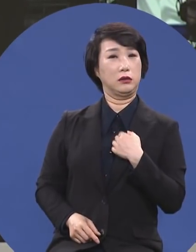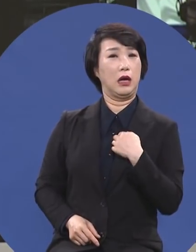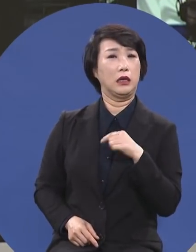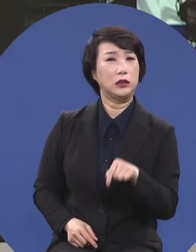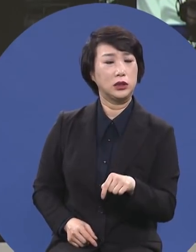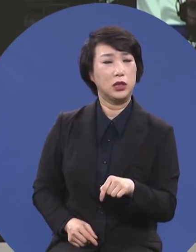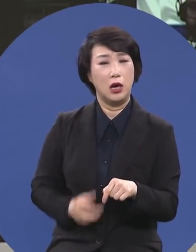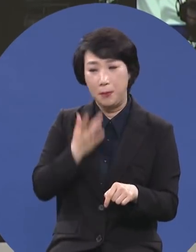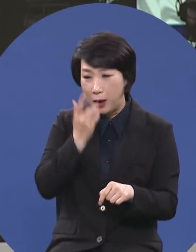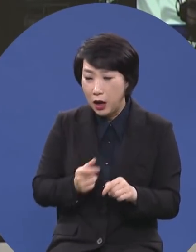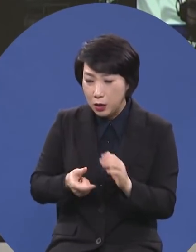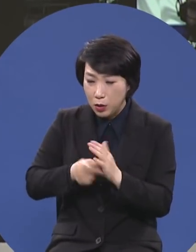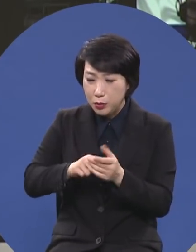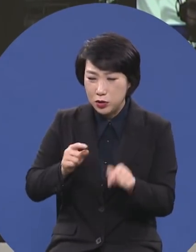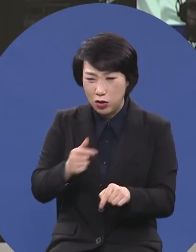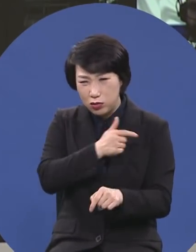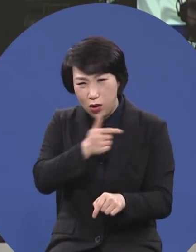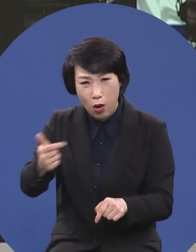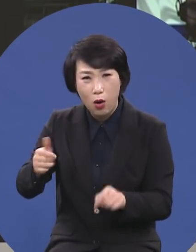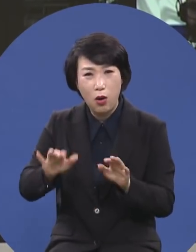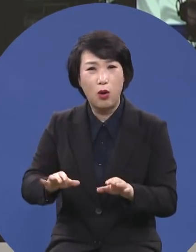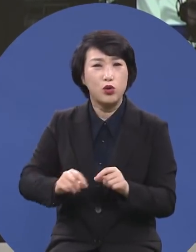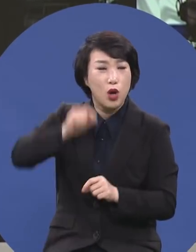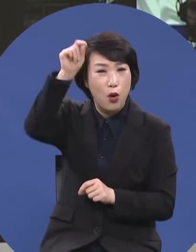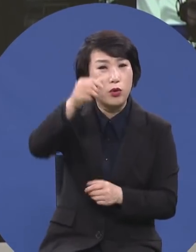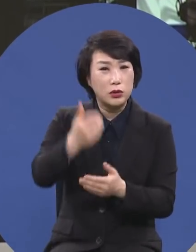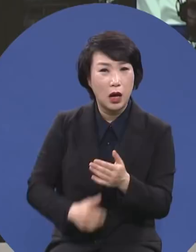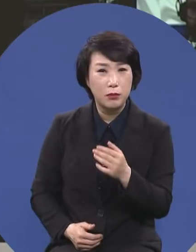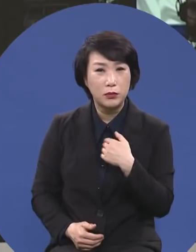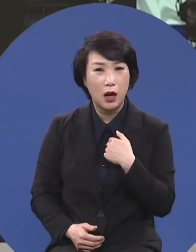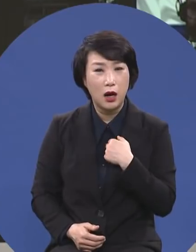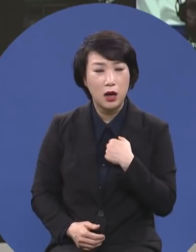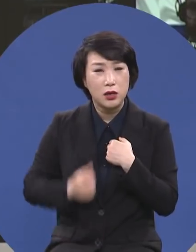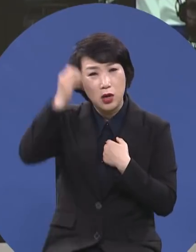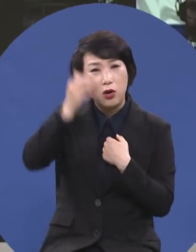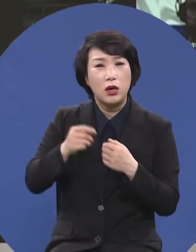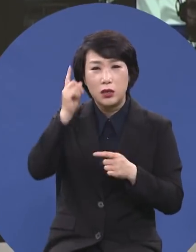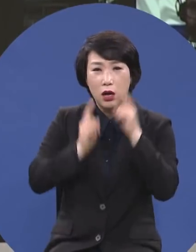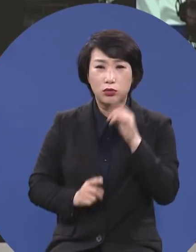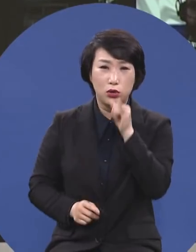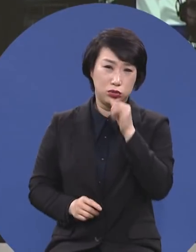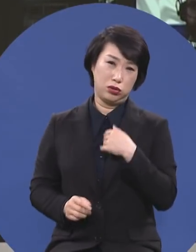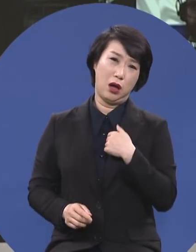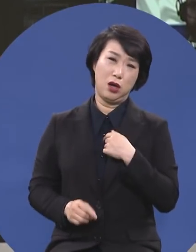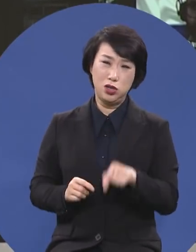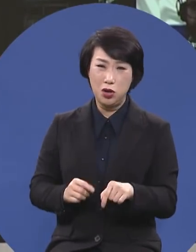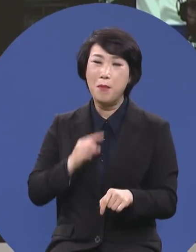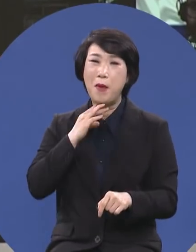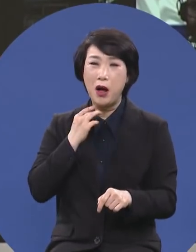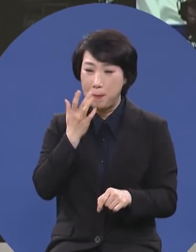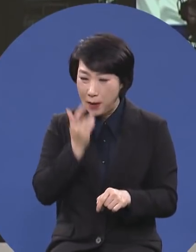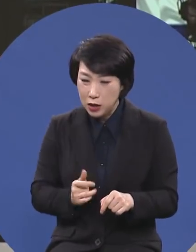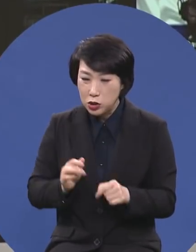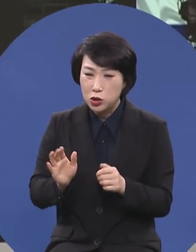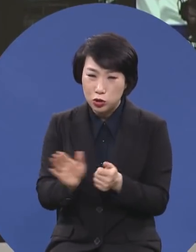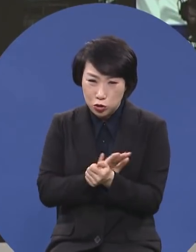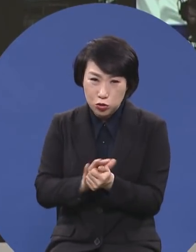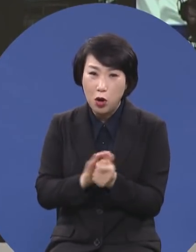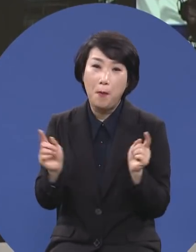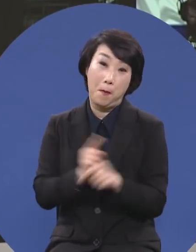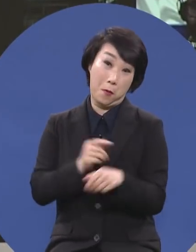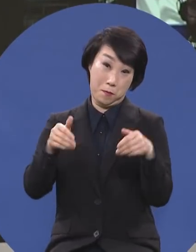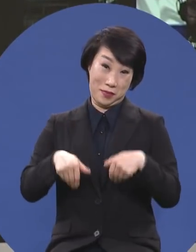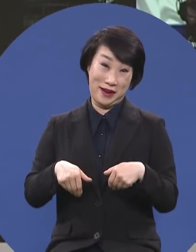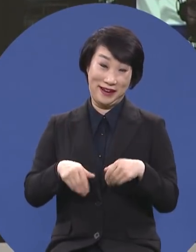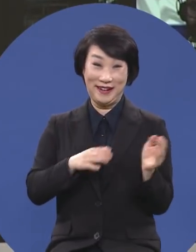상처는 어마어마한 것이다. 이것은 영원히 남는 영적인 상처이기 때문에 이것만은 치료해야 된다.